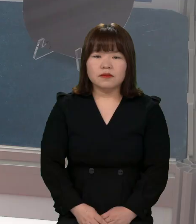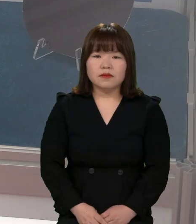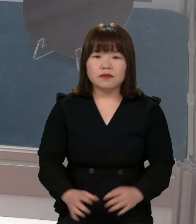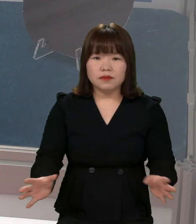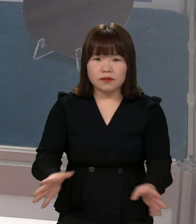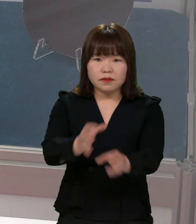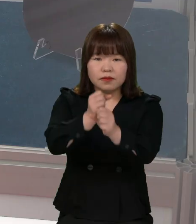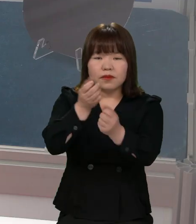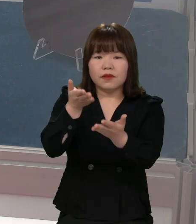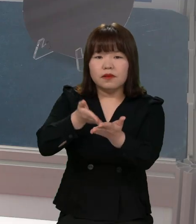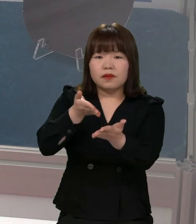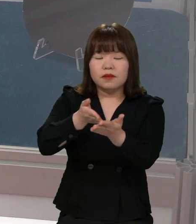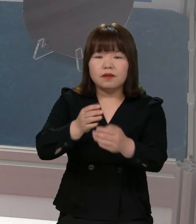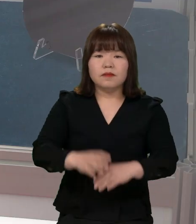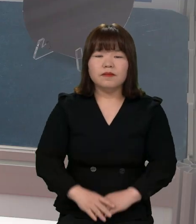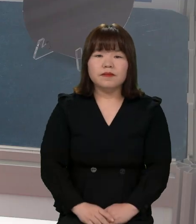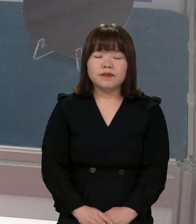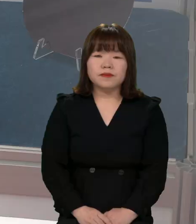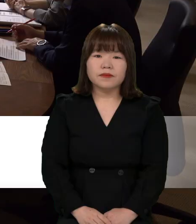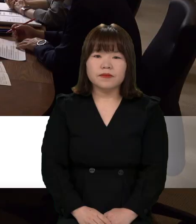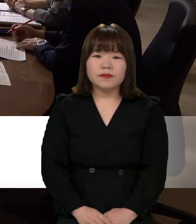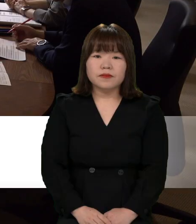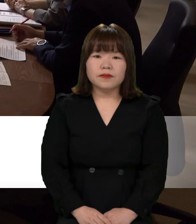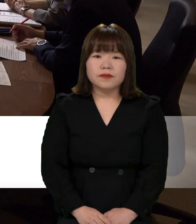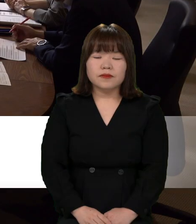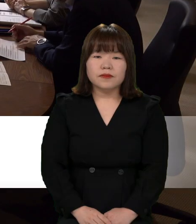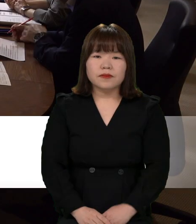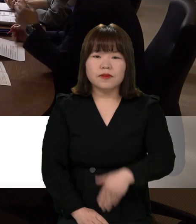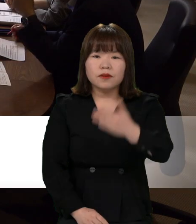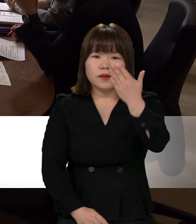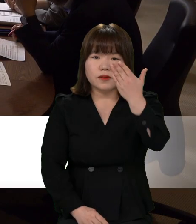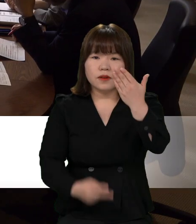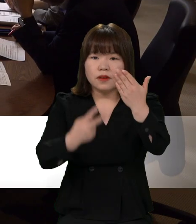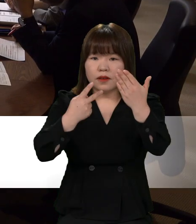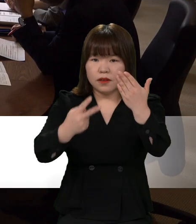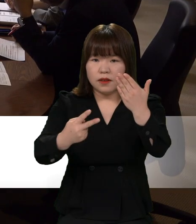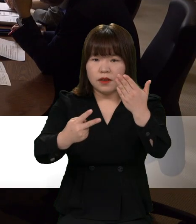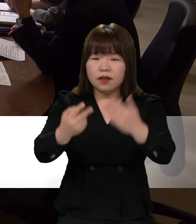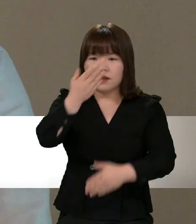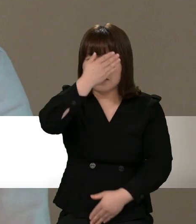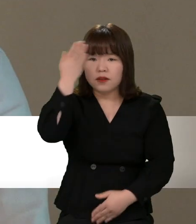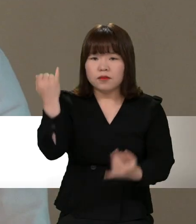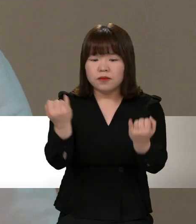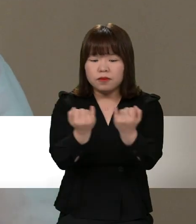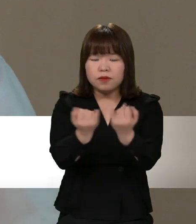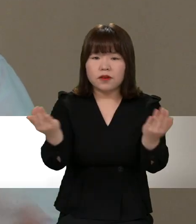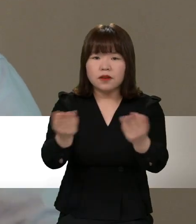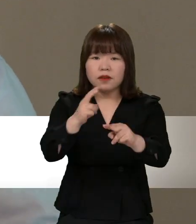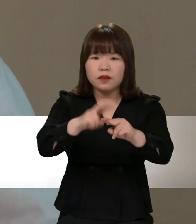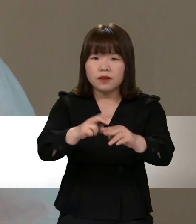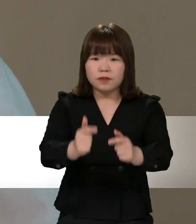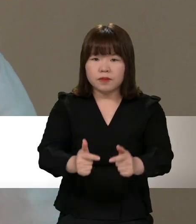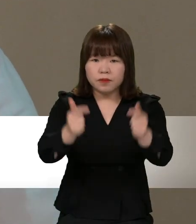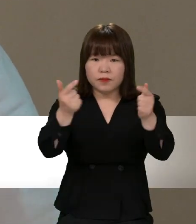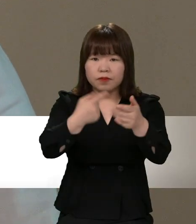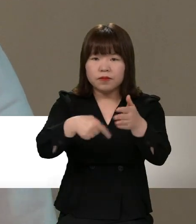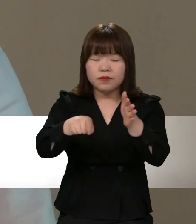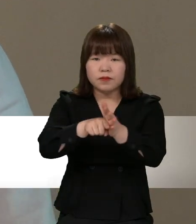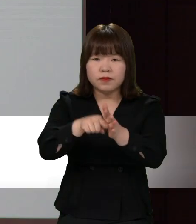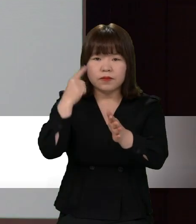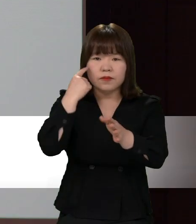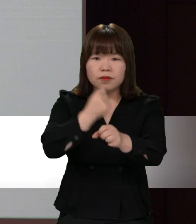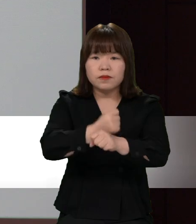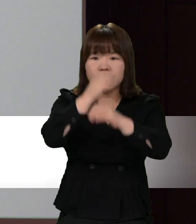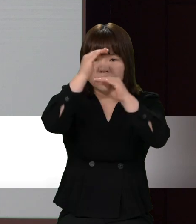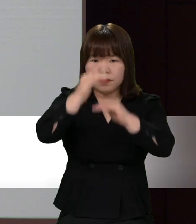했습니다 간추린 소식입니다 포항시는 2일 포항시 여성 청년 일자리 활성화를